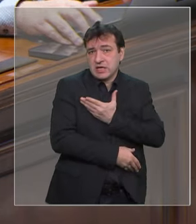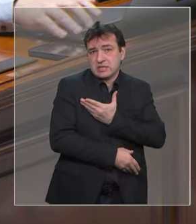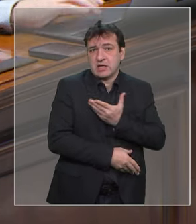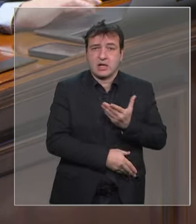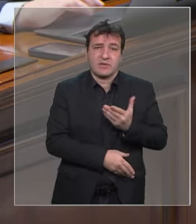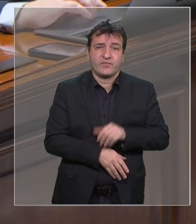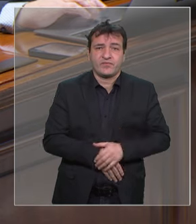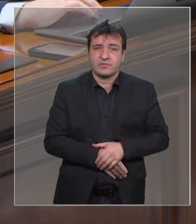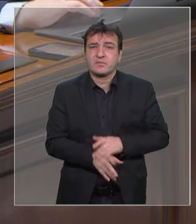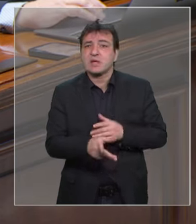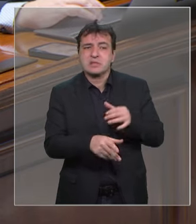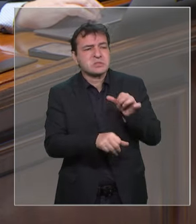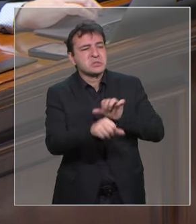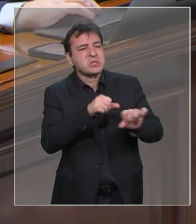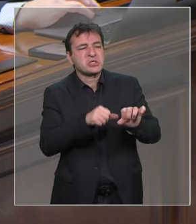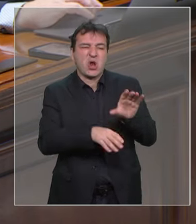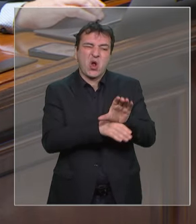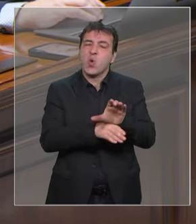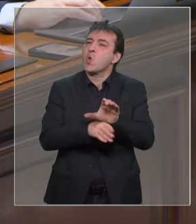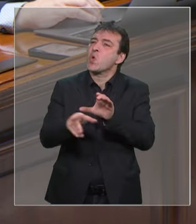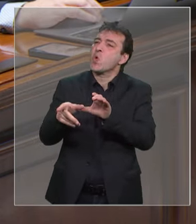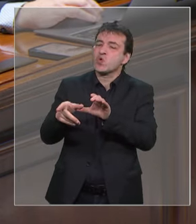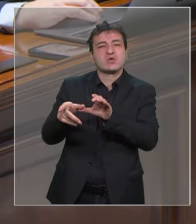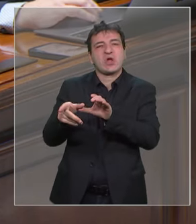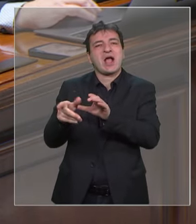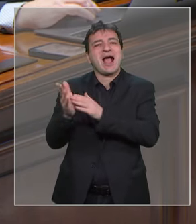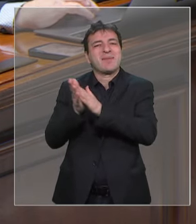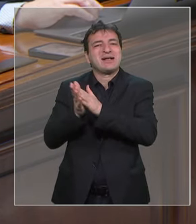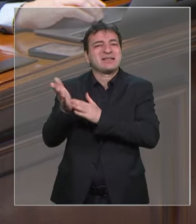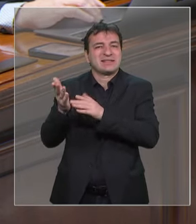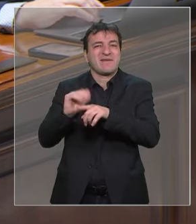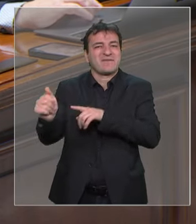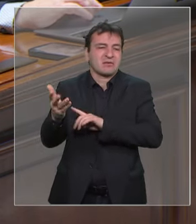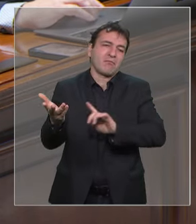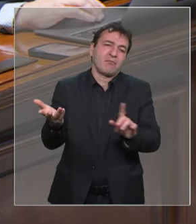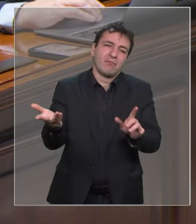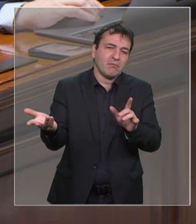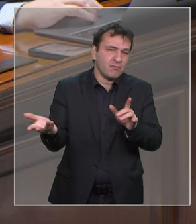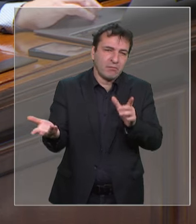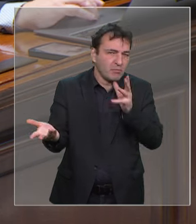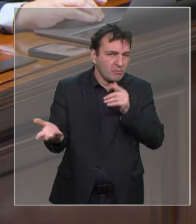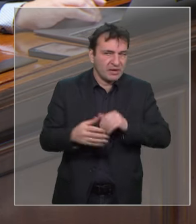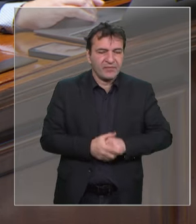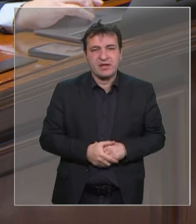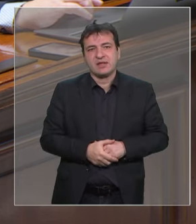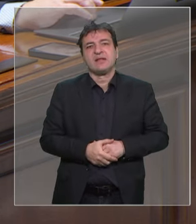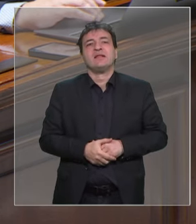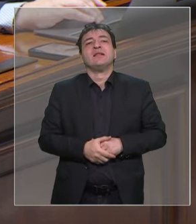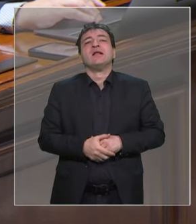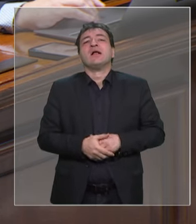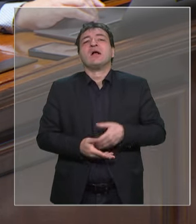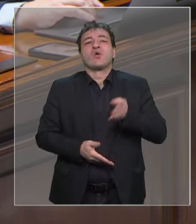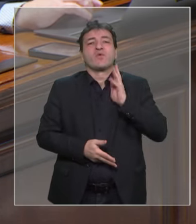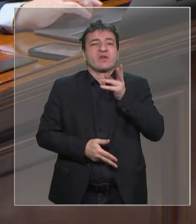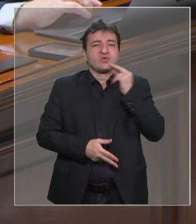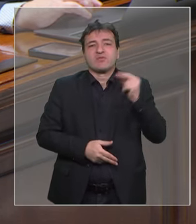Hamas. Catherine Colonna va tenir demain une conférence de suivi de la conférence humanitaire du 9 novembre, notamment en présence